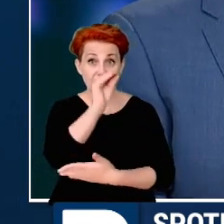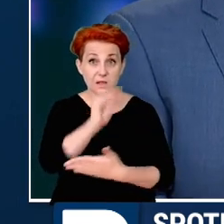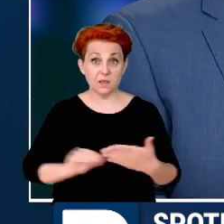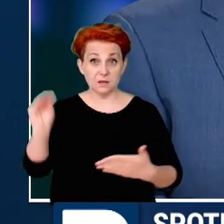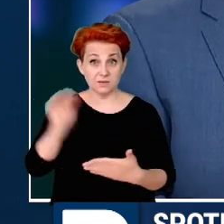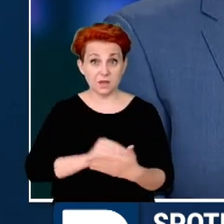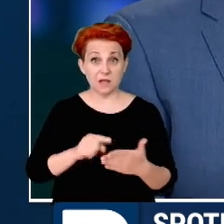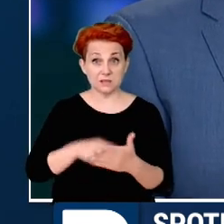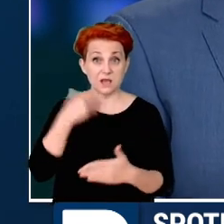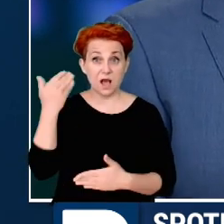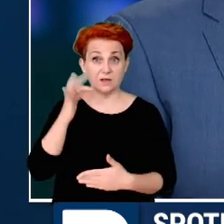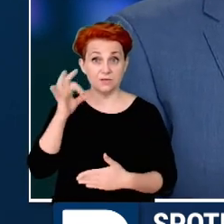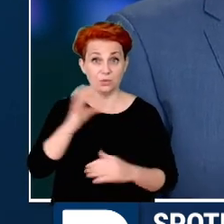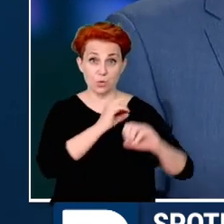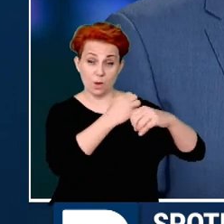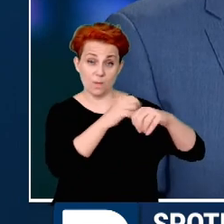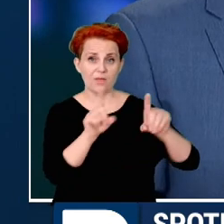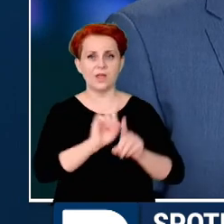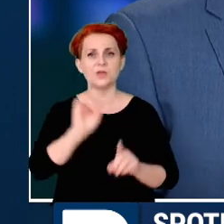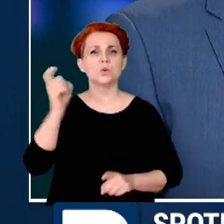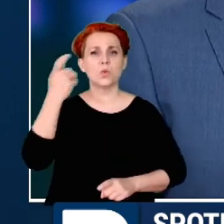Akademii Kopernikańskiej i Szkoły Głównej